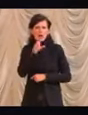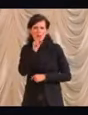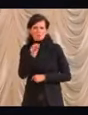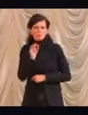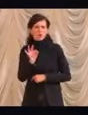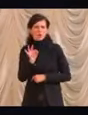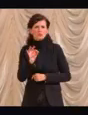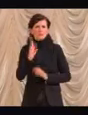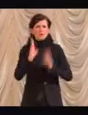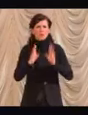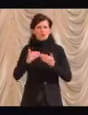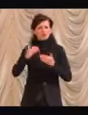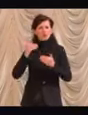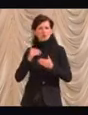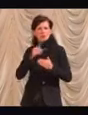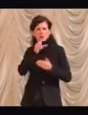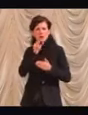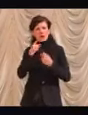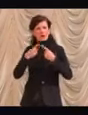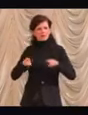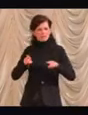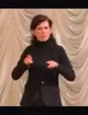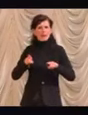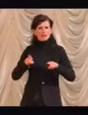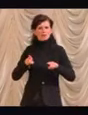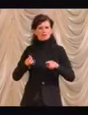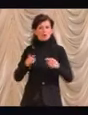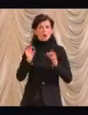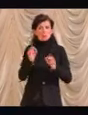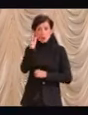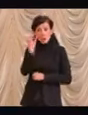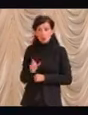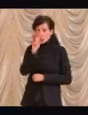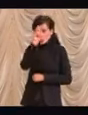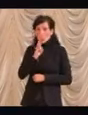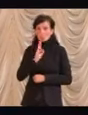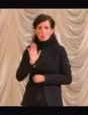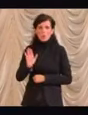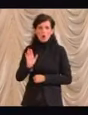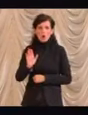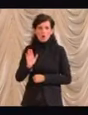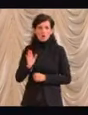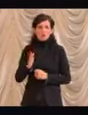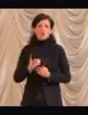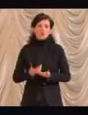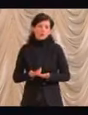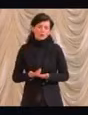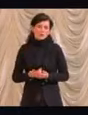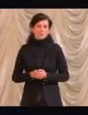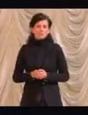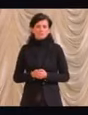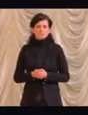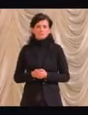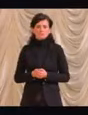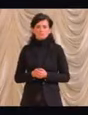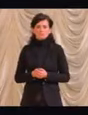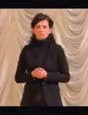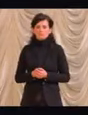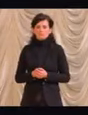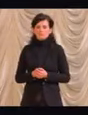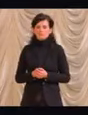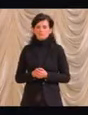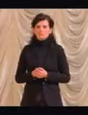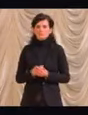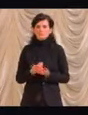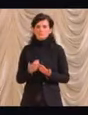anche, insomma, non molto elegante dal punto di vista, cioè si è schierata contro di noi, insomma, in qualche